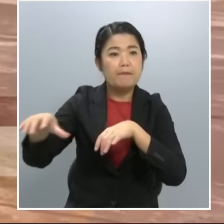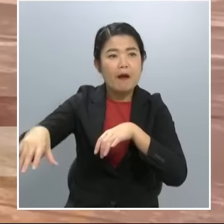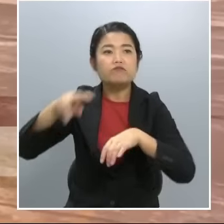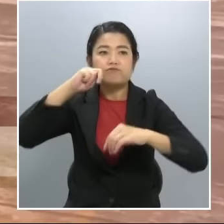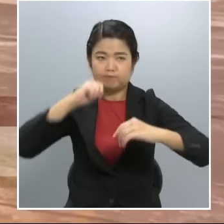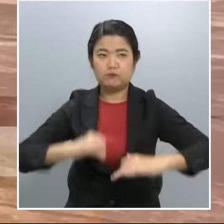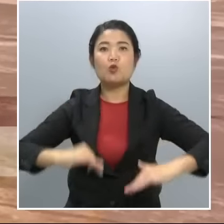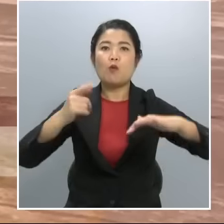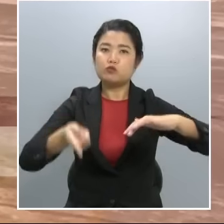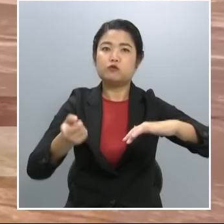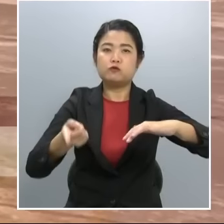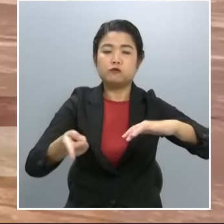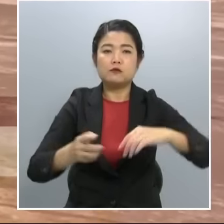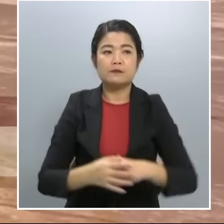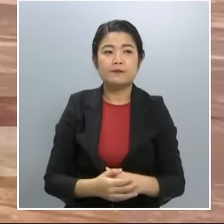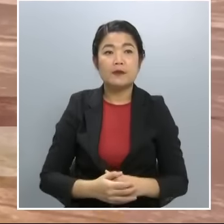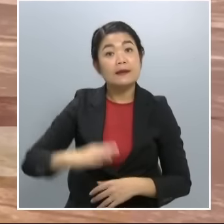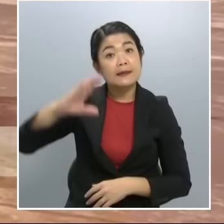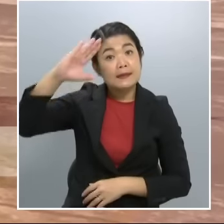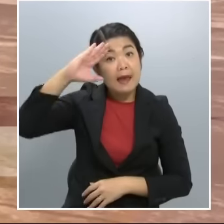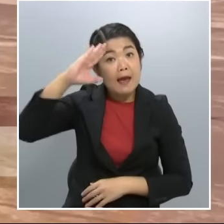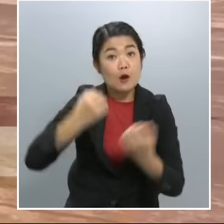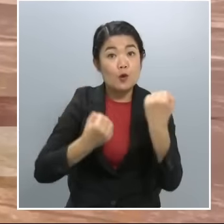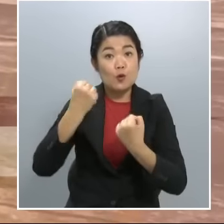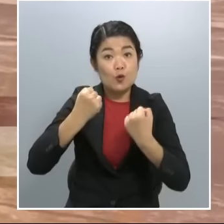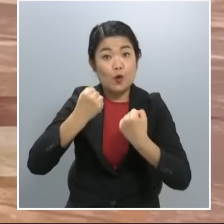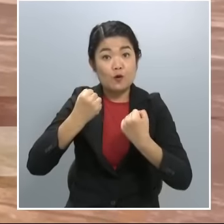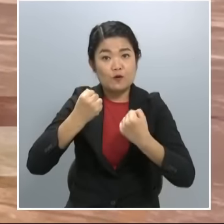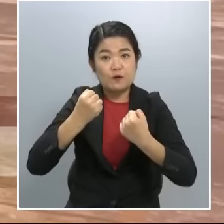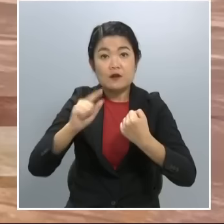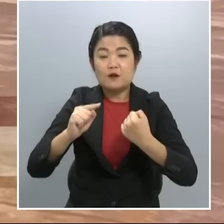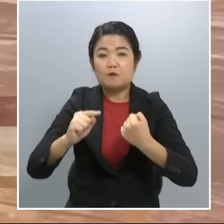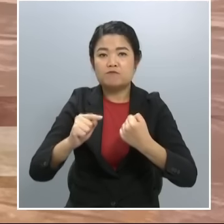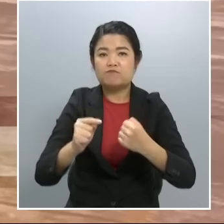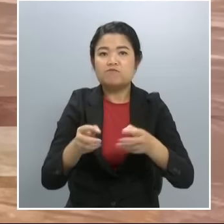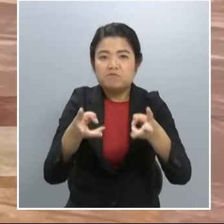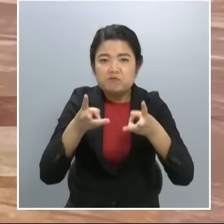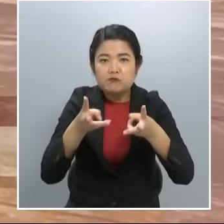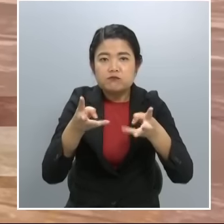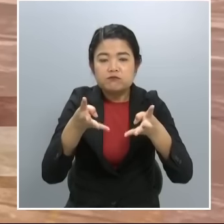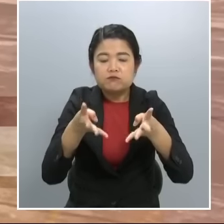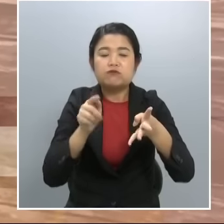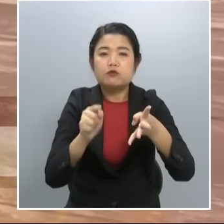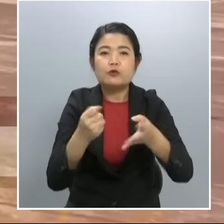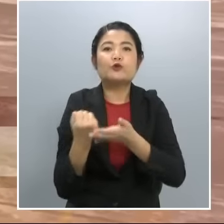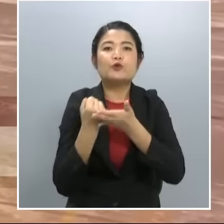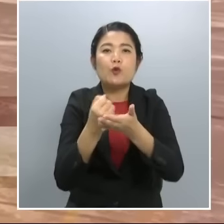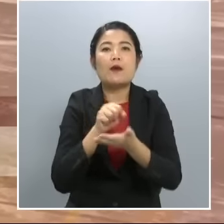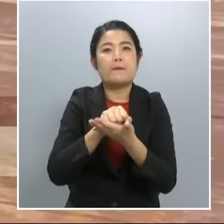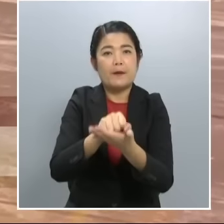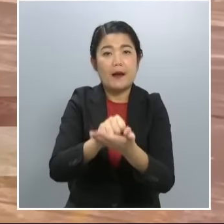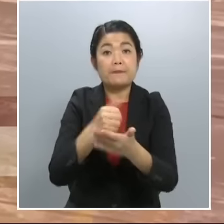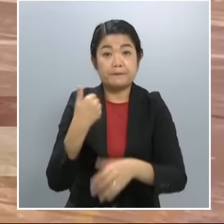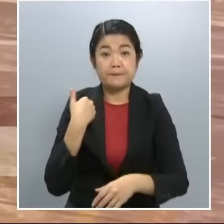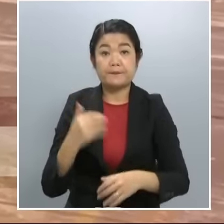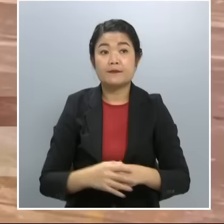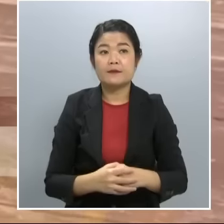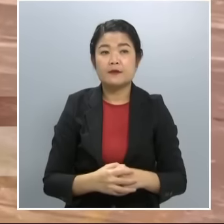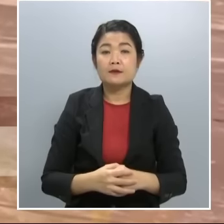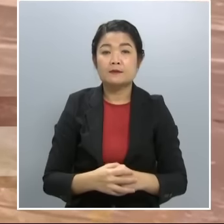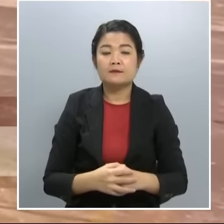อยู่นะคะมีภาพทหารเอารถยกสูงมาบริการรับส่งชาวบ้านด้วยอ่าจุดที่เป็น